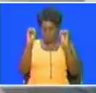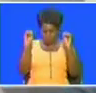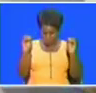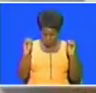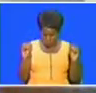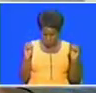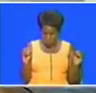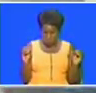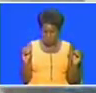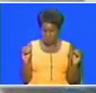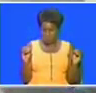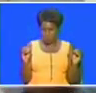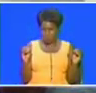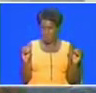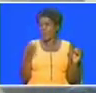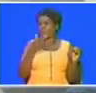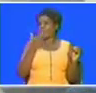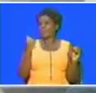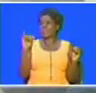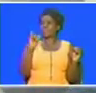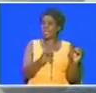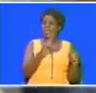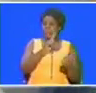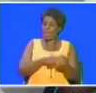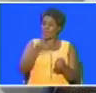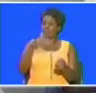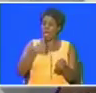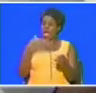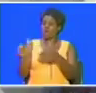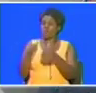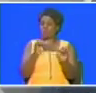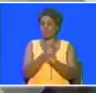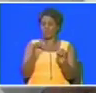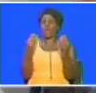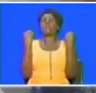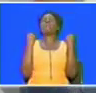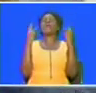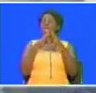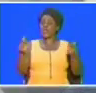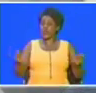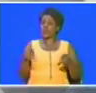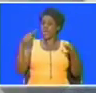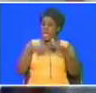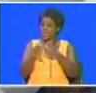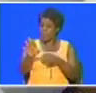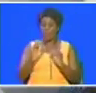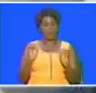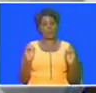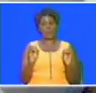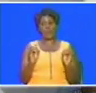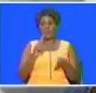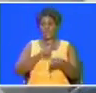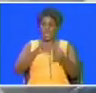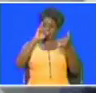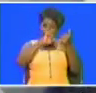huwezi kuosha asubuhi ama jioni kirudi, wacha kikaivo mpaka siku utapata nafasi. Lakini bedroom, mtu yote afai kuingia bedroom yako. Manake